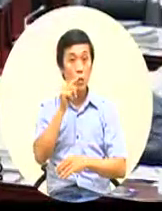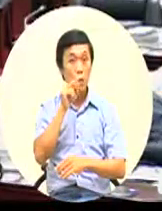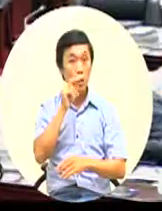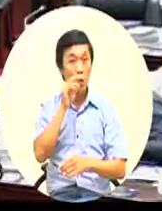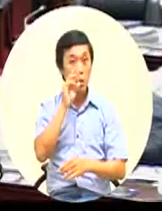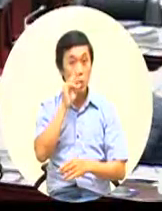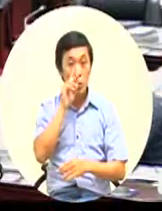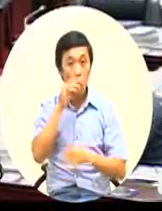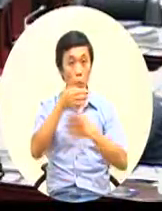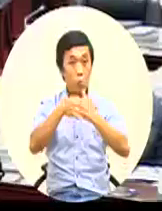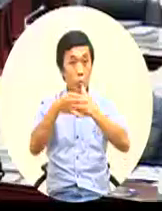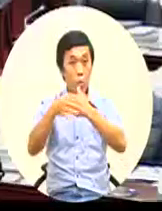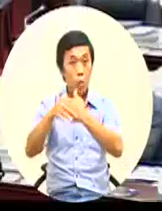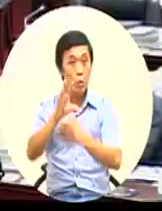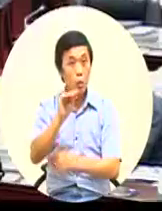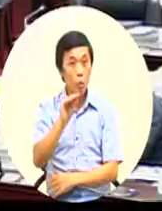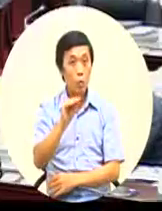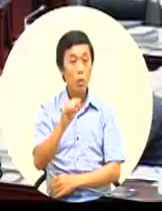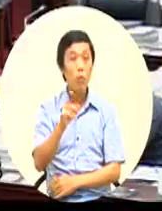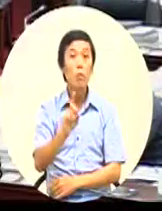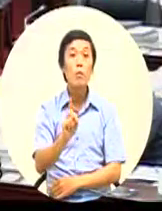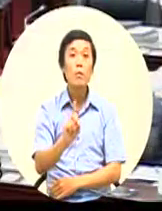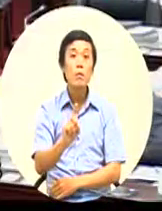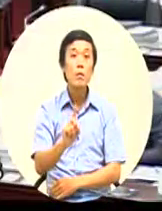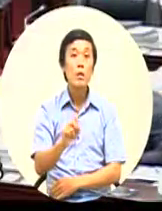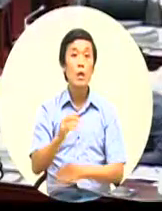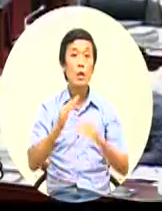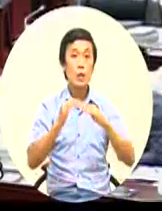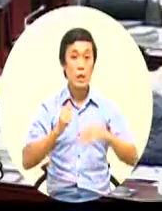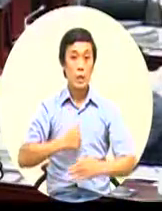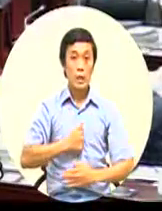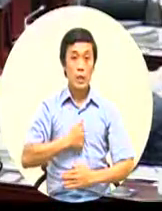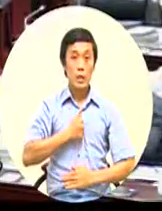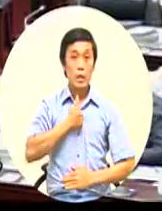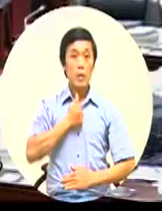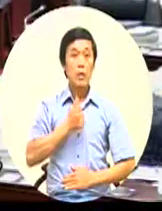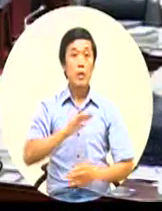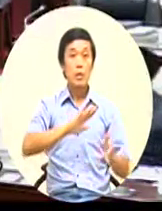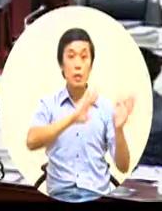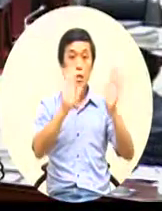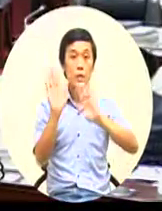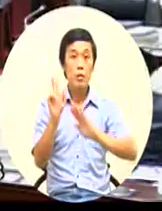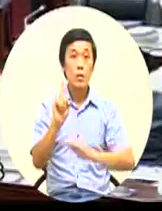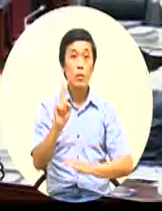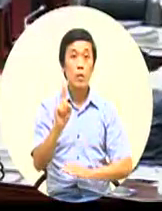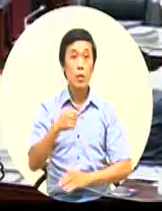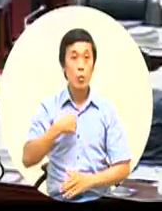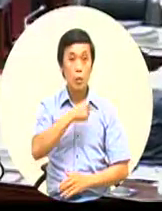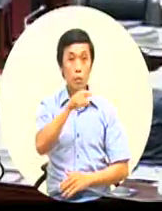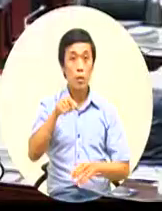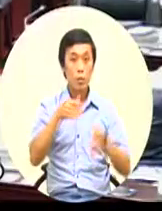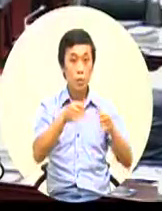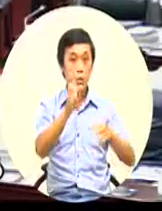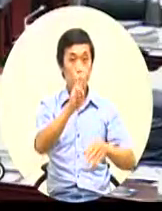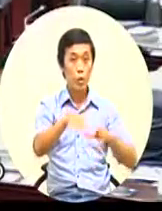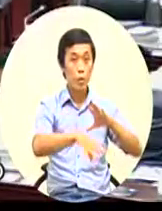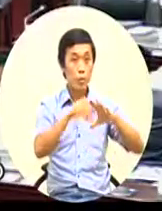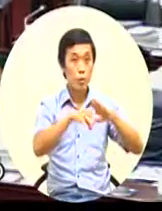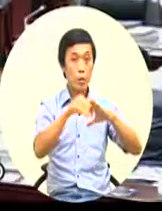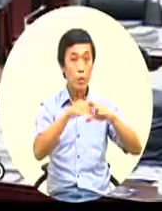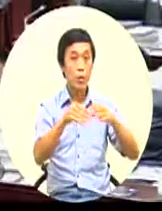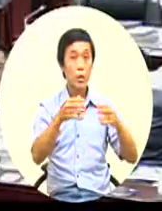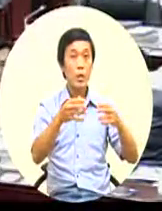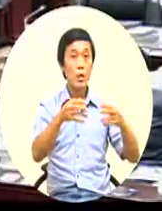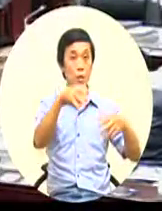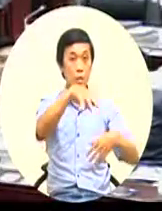失？好，为什么？因为事实上，我们的西洲抽水站是被淹掉的。刚刚